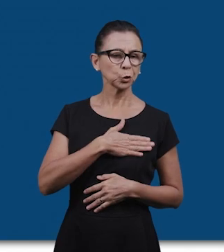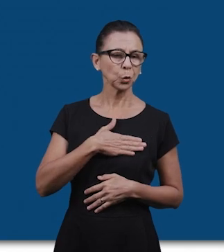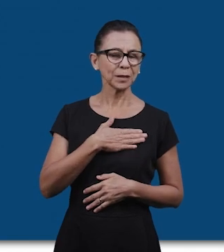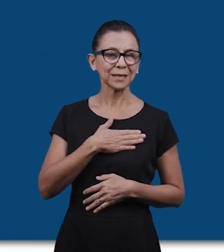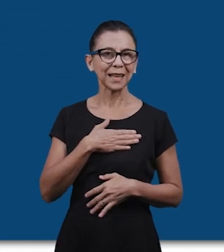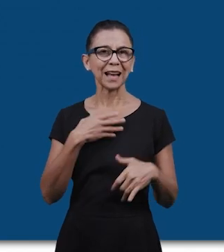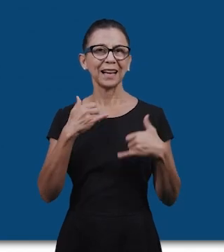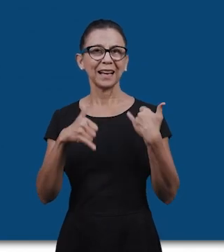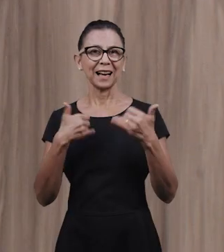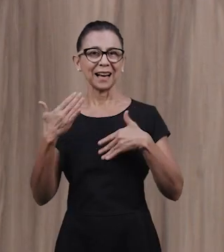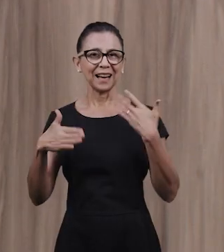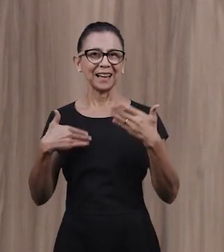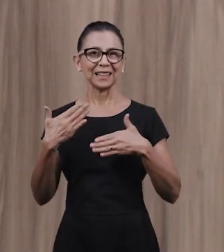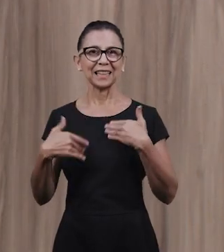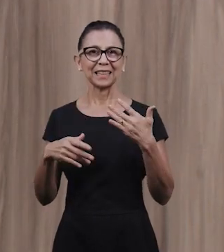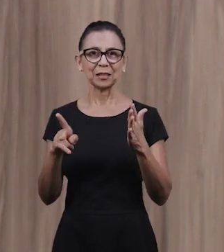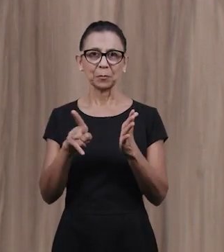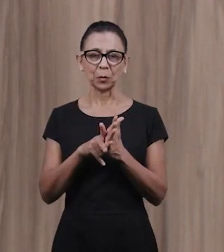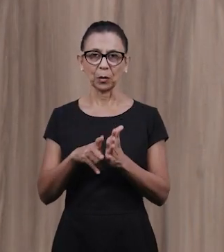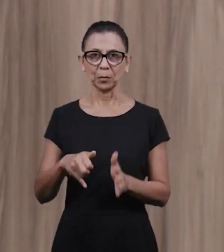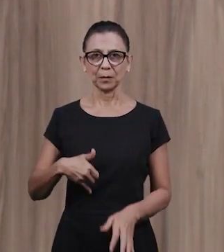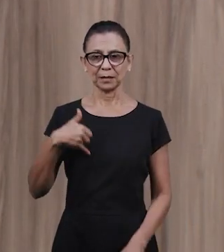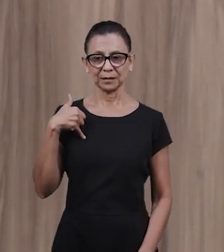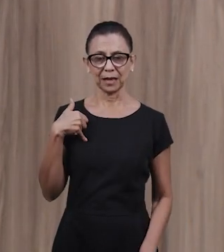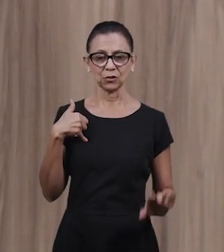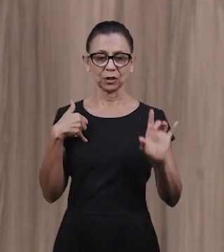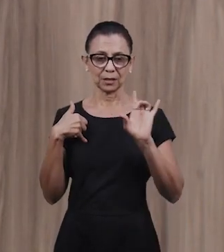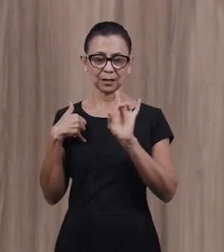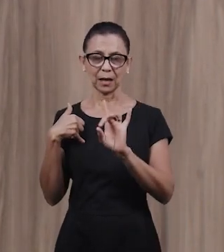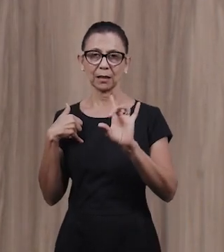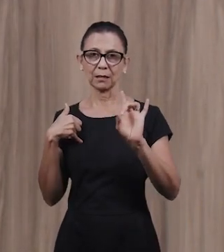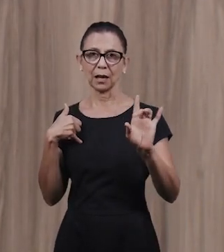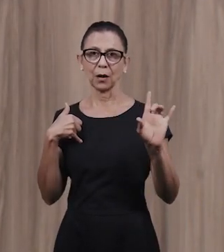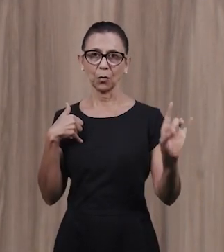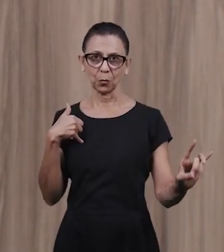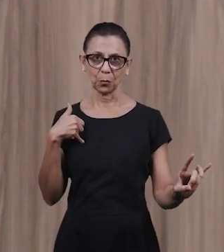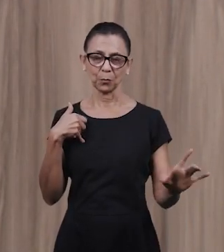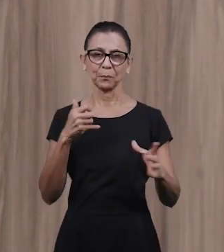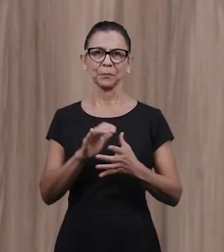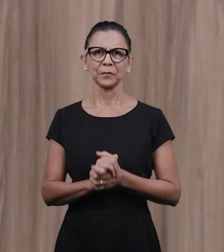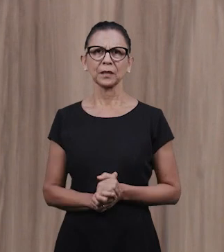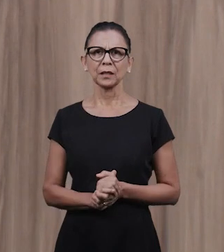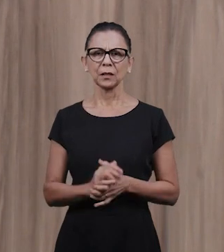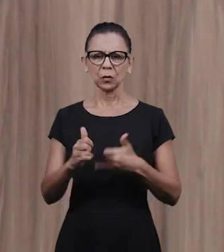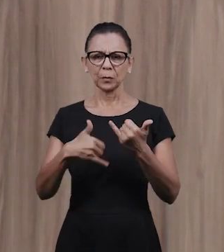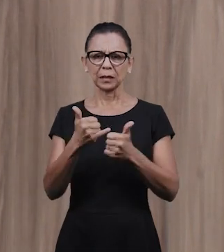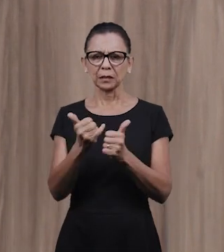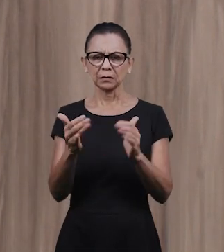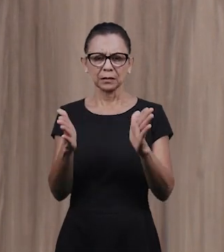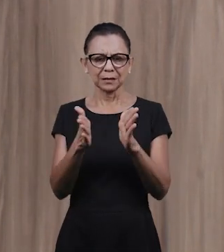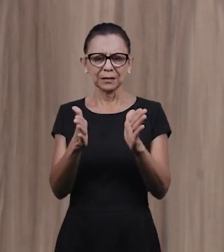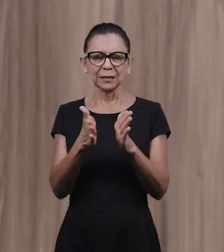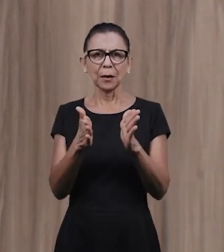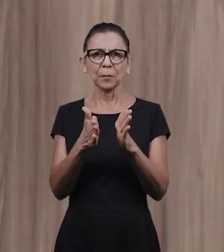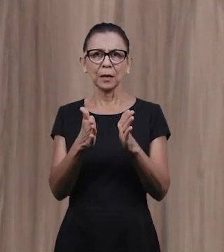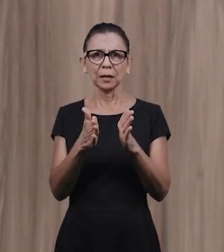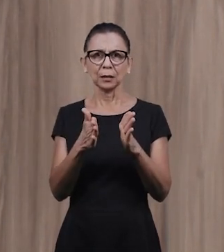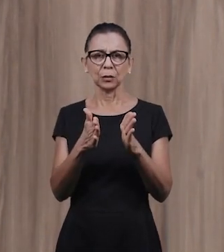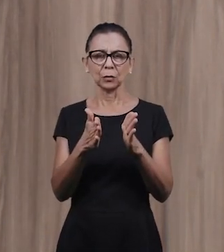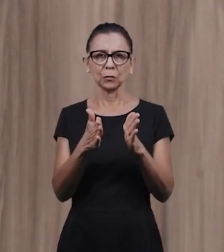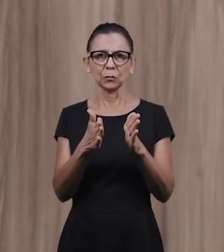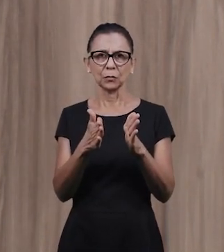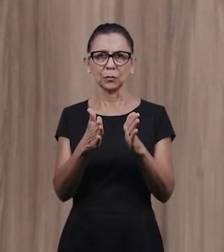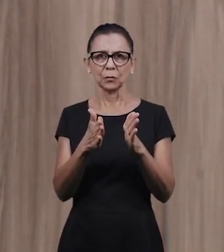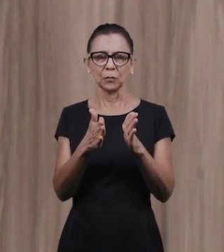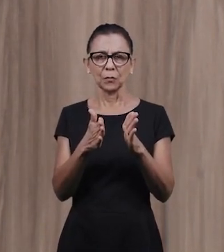fonction de plusieurs critères. Donc, d'abord, la diversion, sa taille. Le jeu doit être 2 fois plus